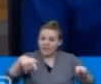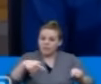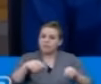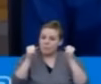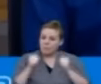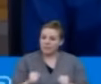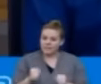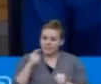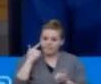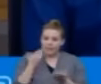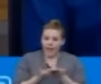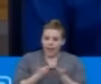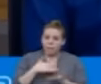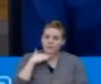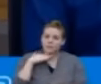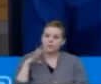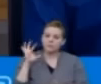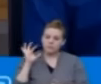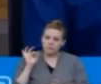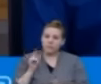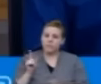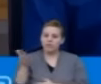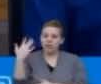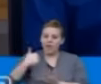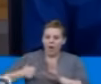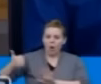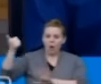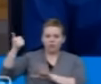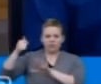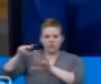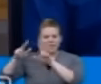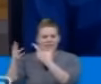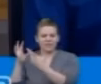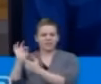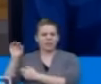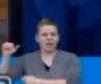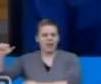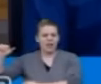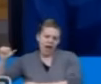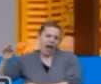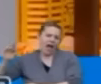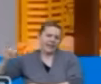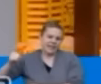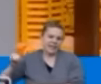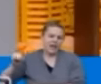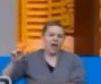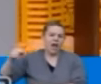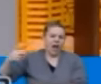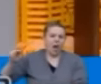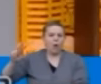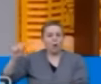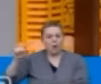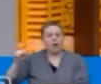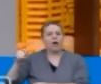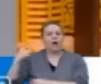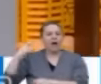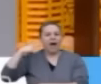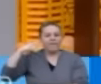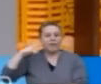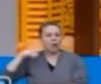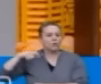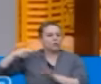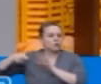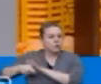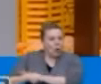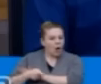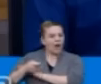ראייתית כנגד מי שהיה ראש הסגל במשרד ראש הממשלה, ארי הרו, בעבירות של שוחד ומרמה. האם זה